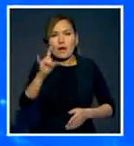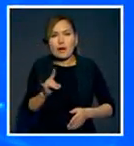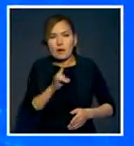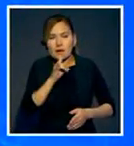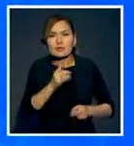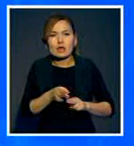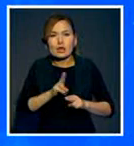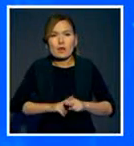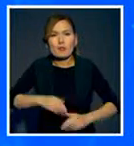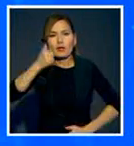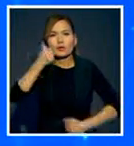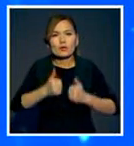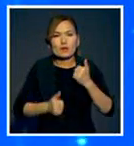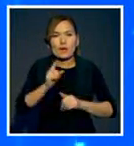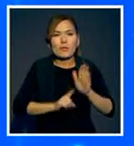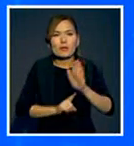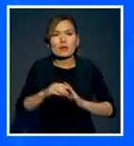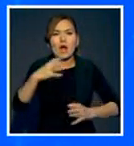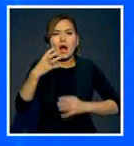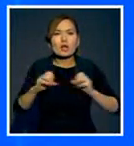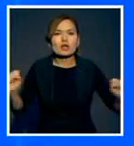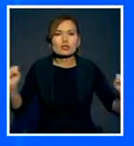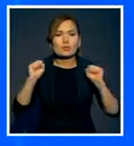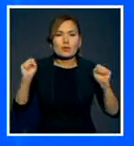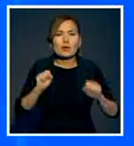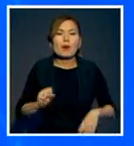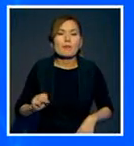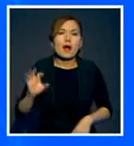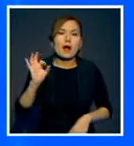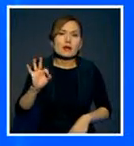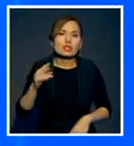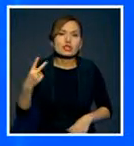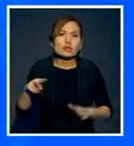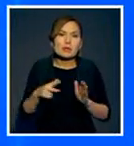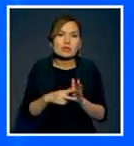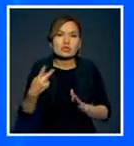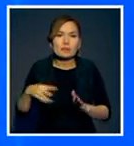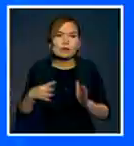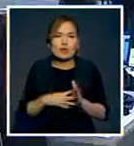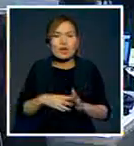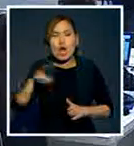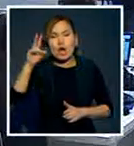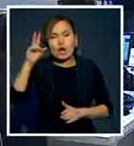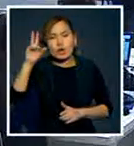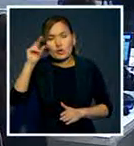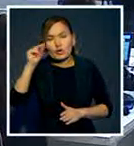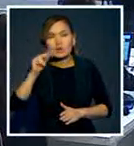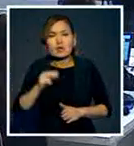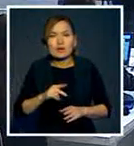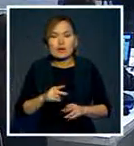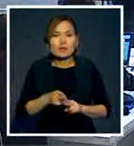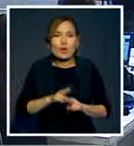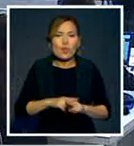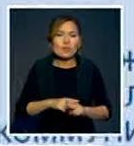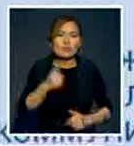әлем чемпионаты өтеді. Халықаралық спорт додасы қазанның 28-і мен 29-ы күндеріне жоспарланған. Бұл туралы бүгін баспасөз